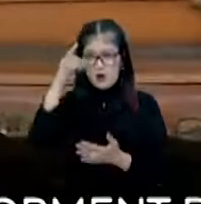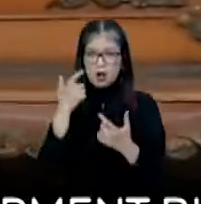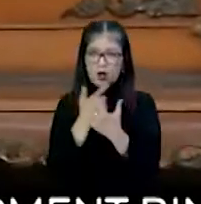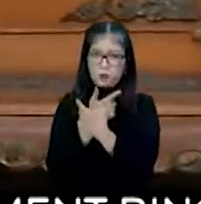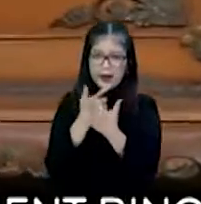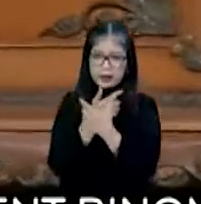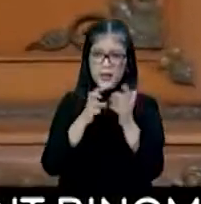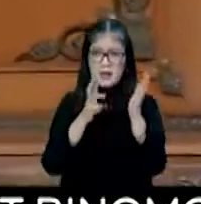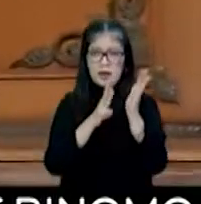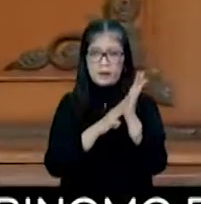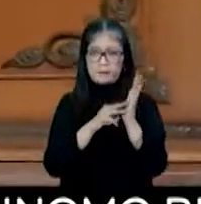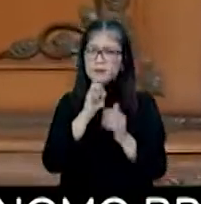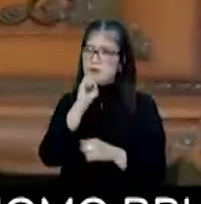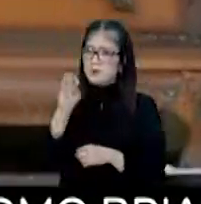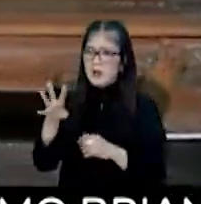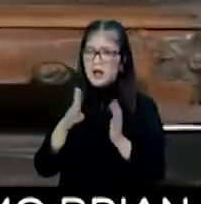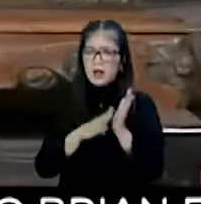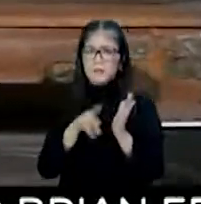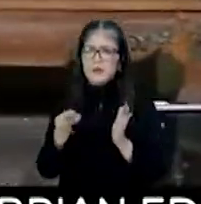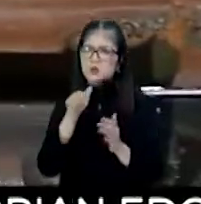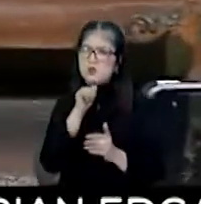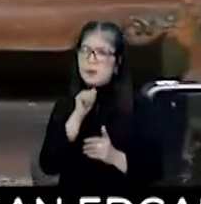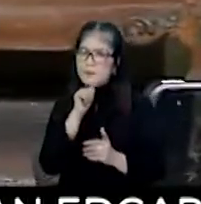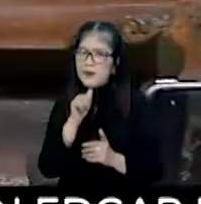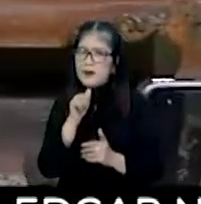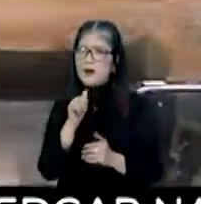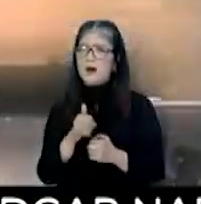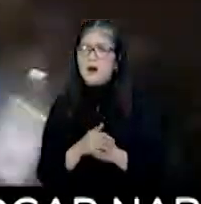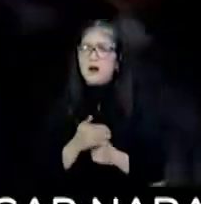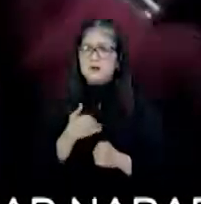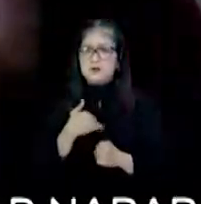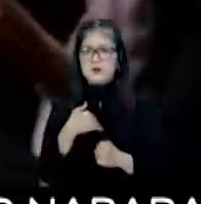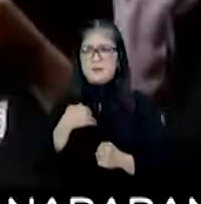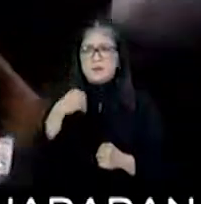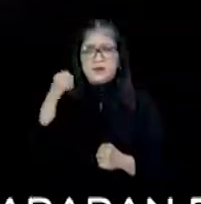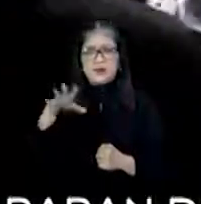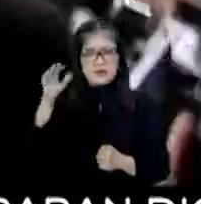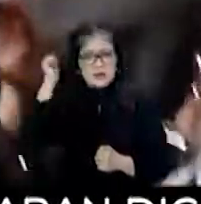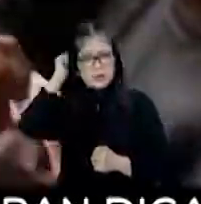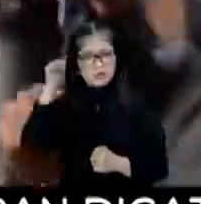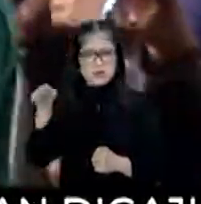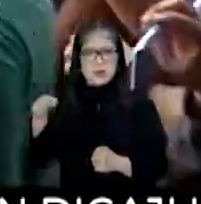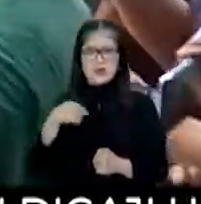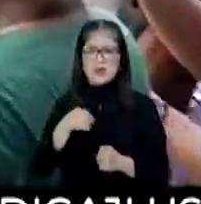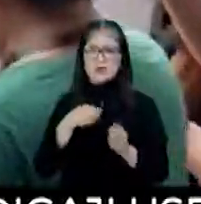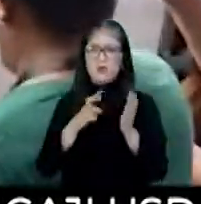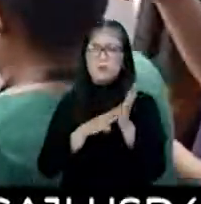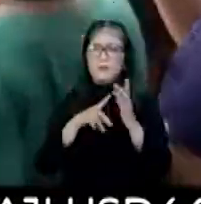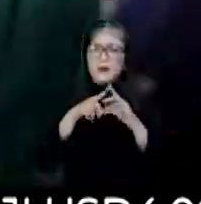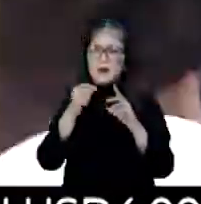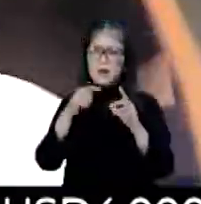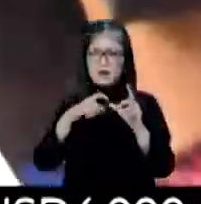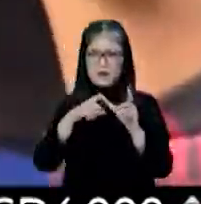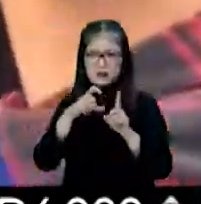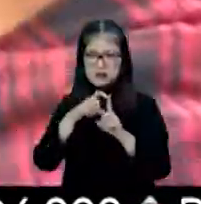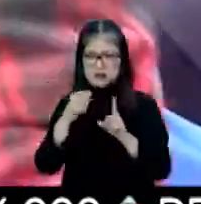Saya udah bilang sama mak saya, ini siapa M nih? Marcel bukan? Bukan mak, Mandra. Polisi masih memeriksa Marcel sebagai saksi dan